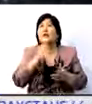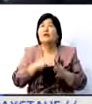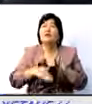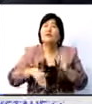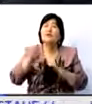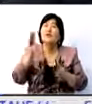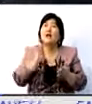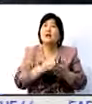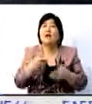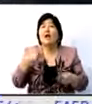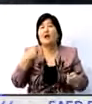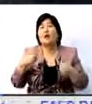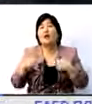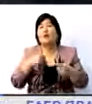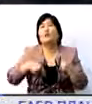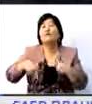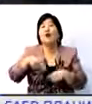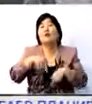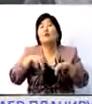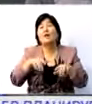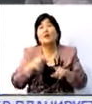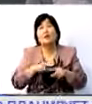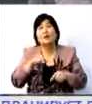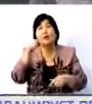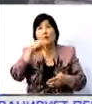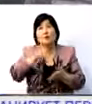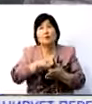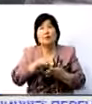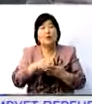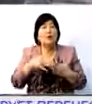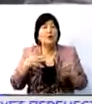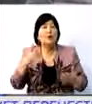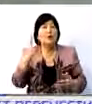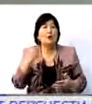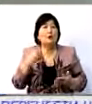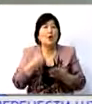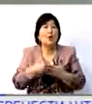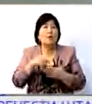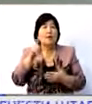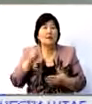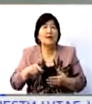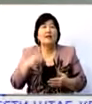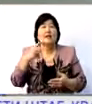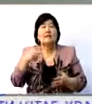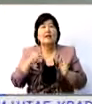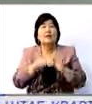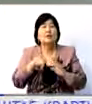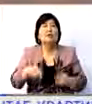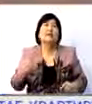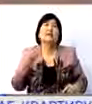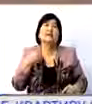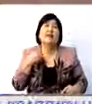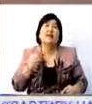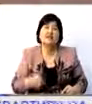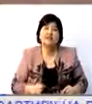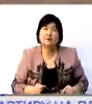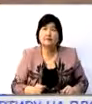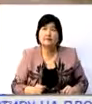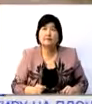высшей оценкой для торговых предприятий. В этом году в нем принимают участие более 100 бизнесменов, 26 из которых – кызылординцы.